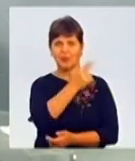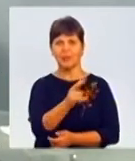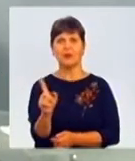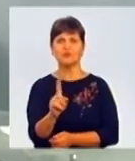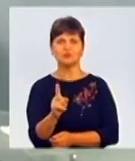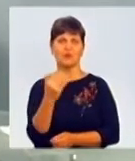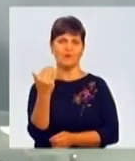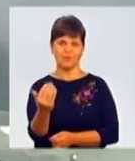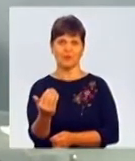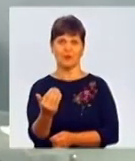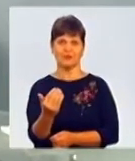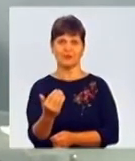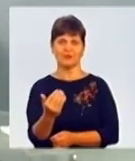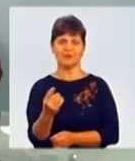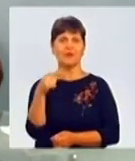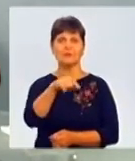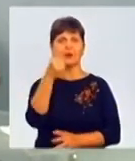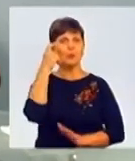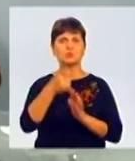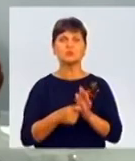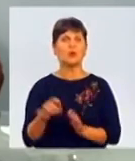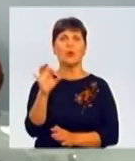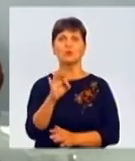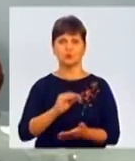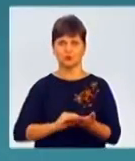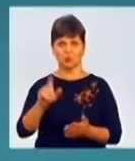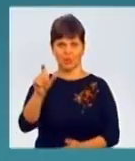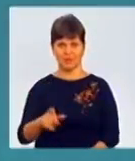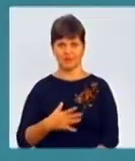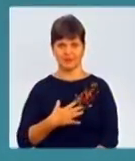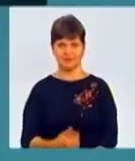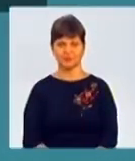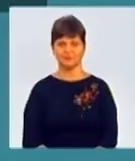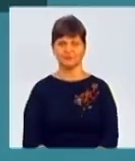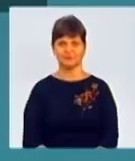вони там дізнались, про що дізнались журналісти.